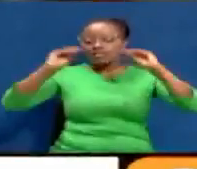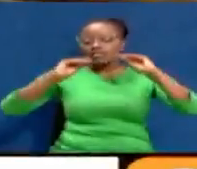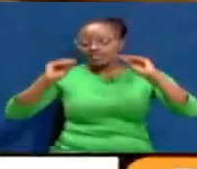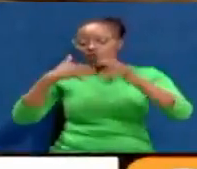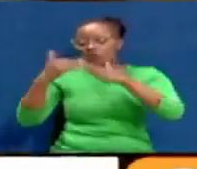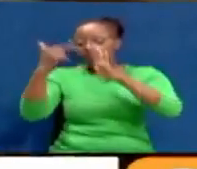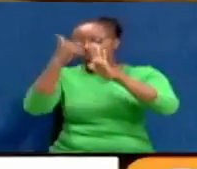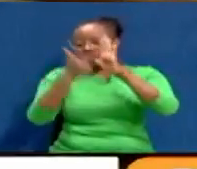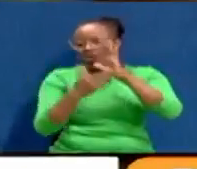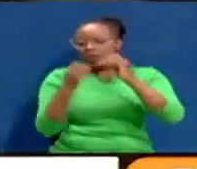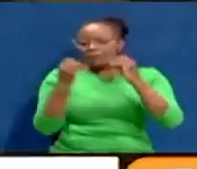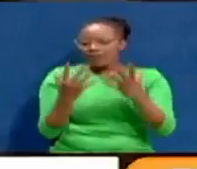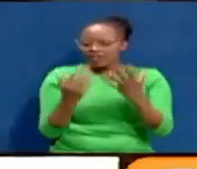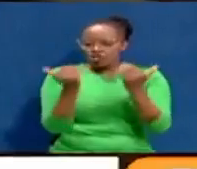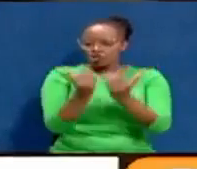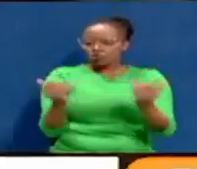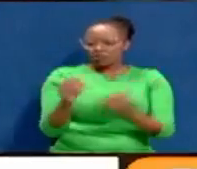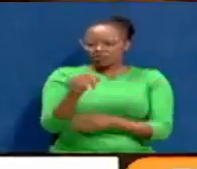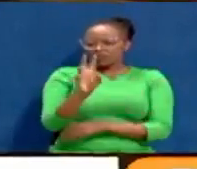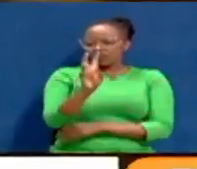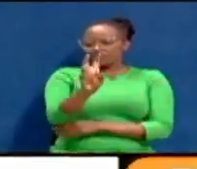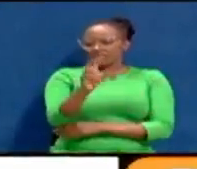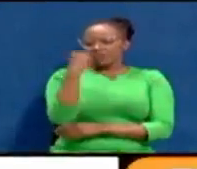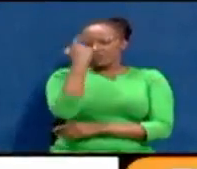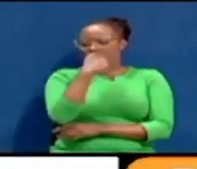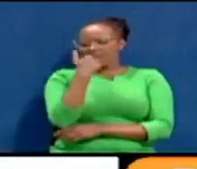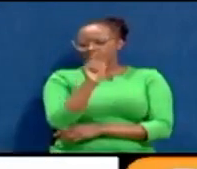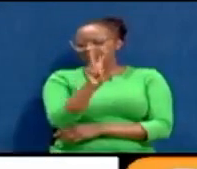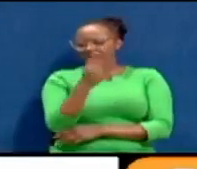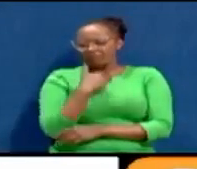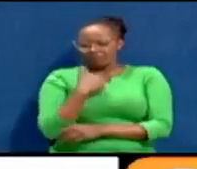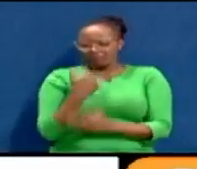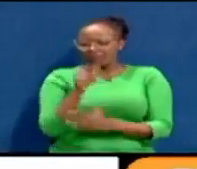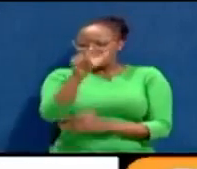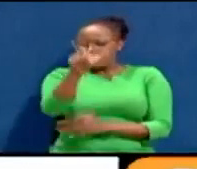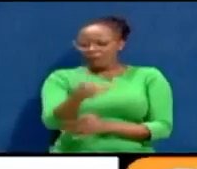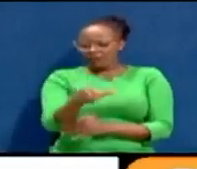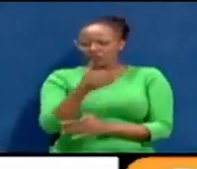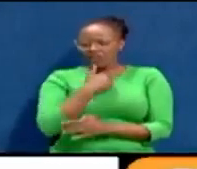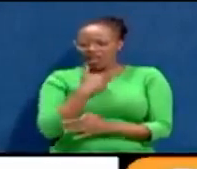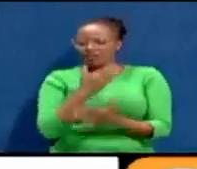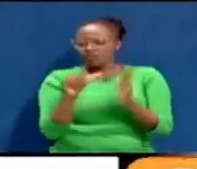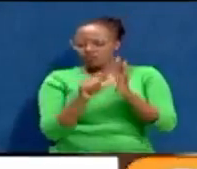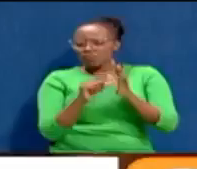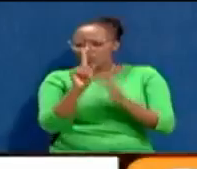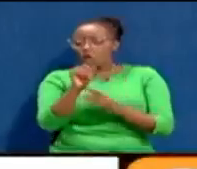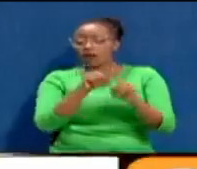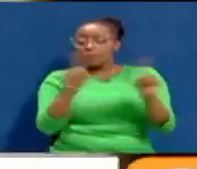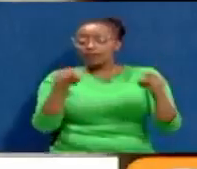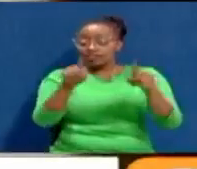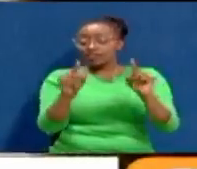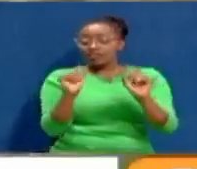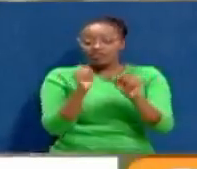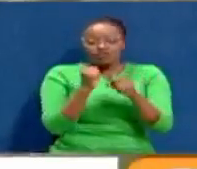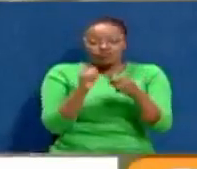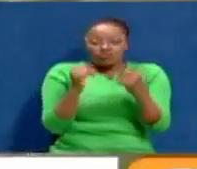hili. Wengi kutokana na ile hali ya kuangalia tu kwa uso, ukimwangalia tu unaona kweli huyu mtu ana swali fulani, lakini ni ile kwamba